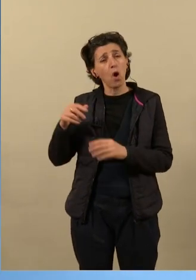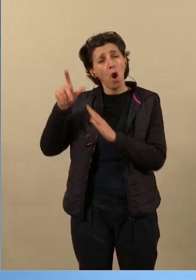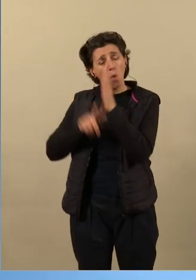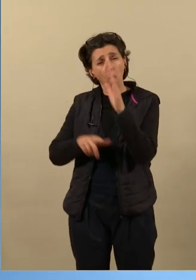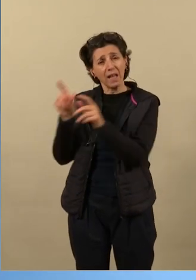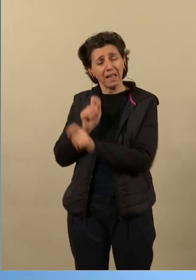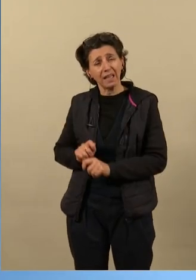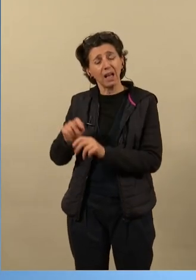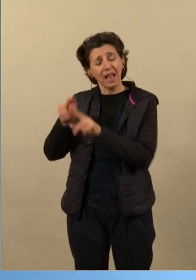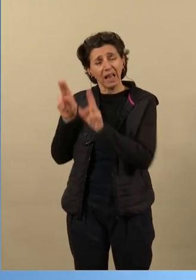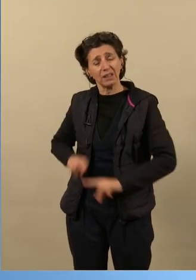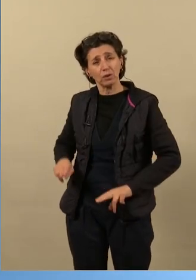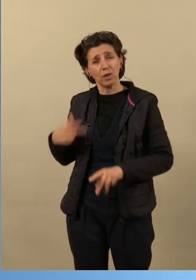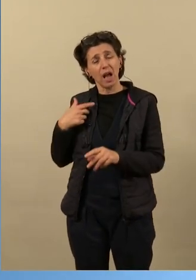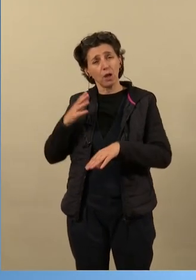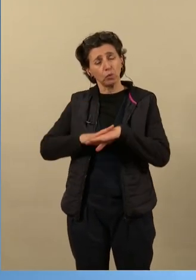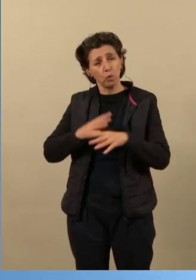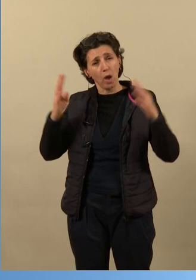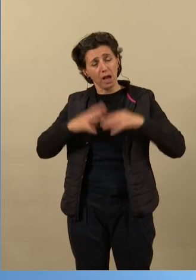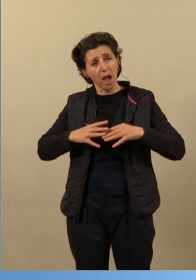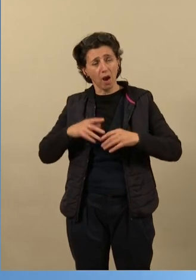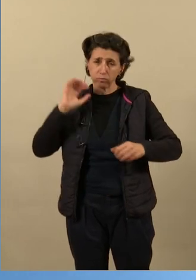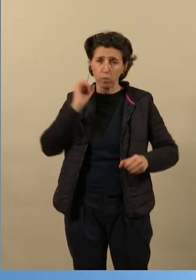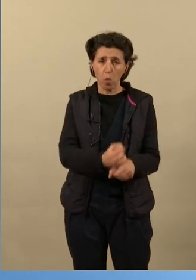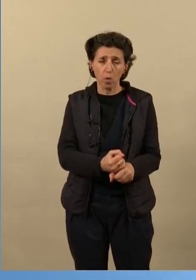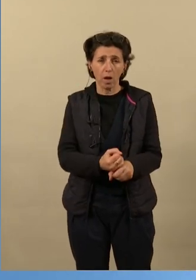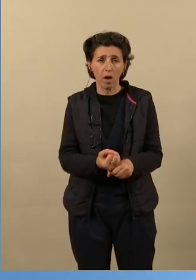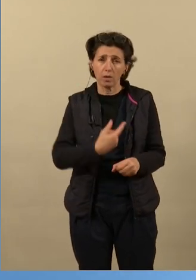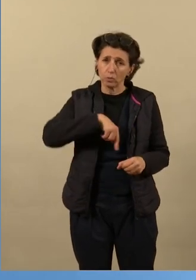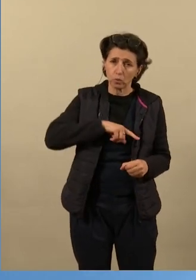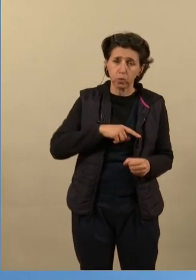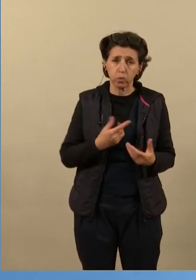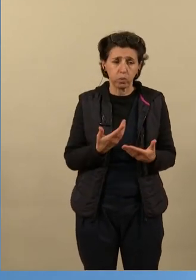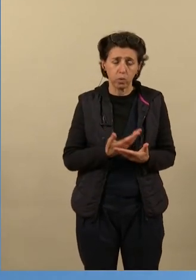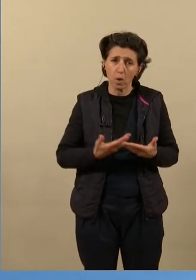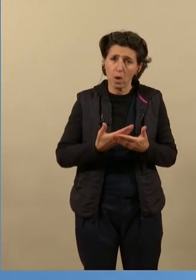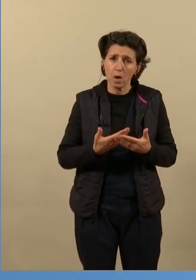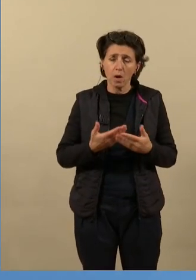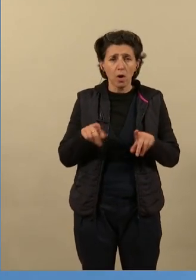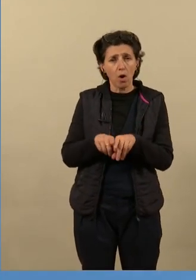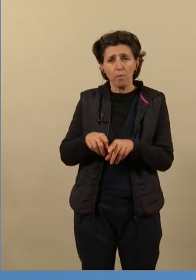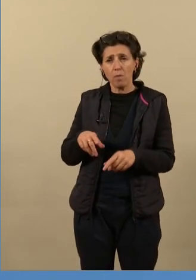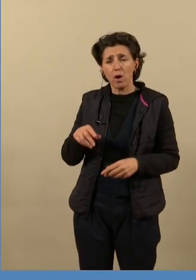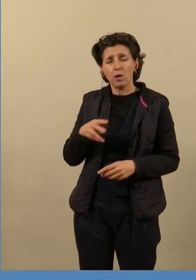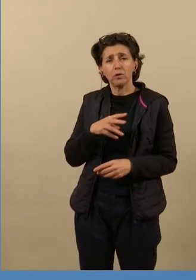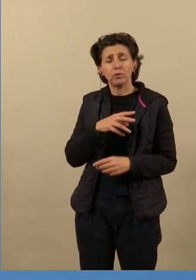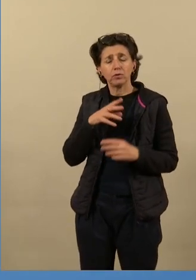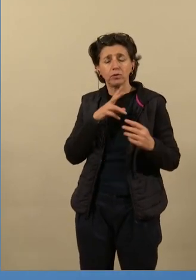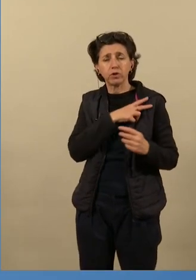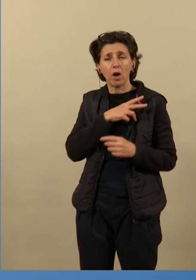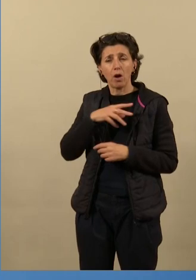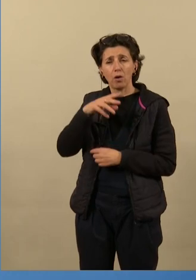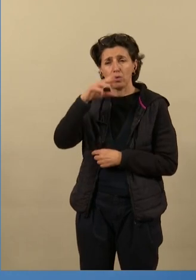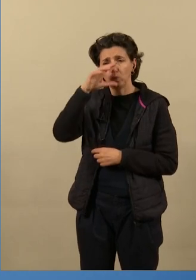deue vue de la morale sur le fond notre position se réfère à celle du général de Gaulle qui a réclamé pour l'État